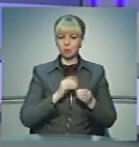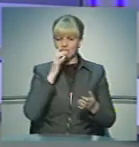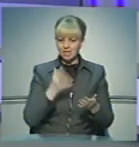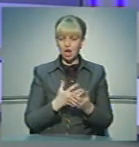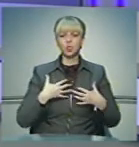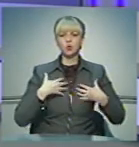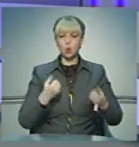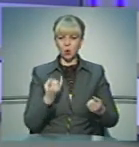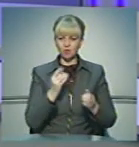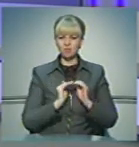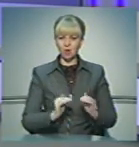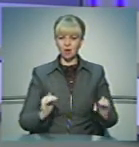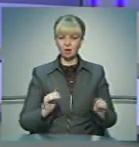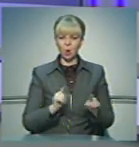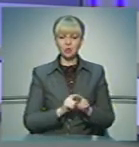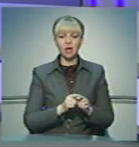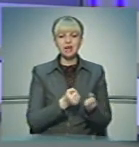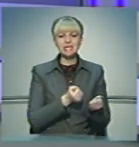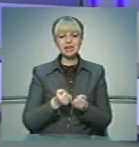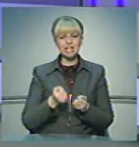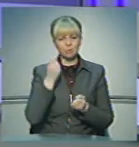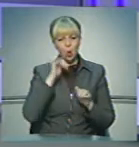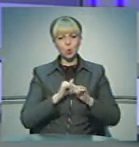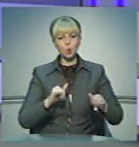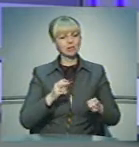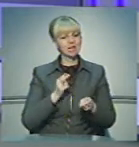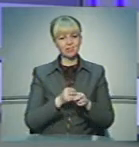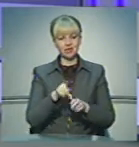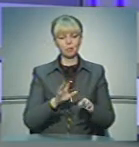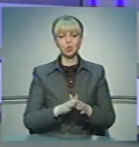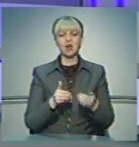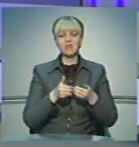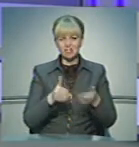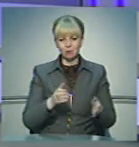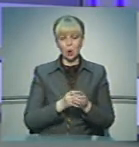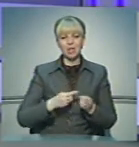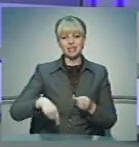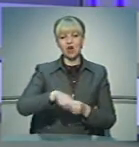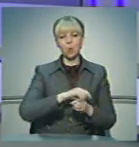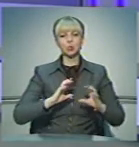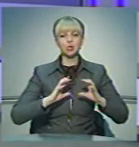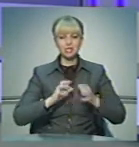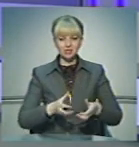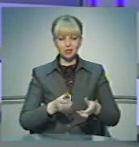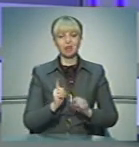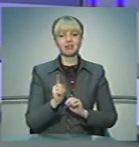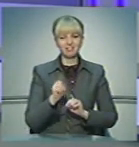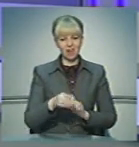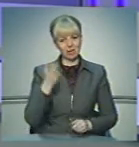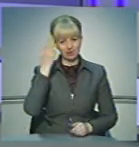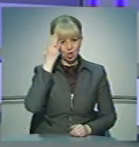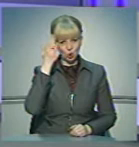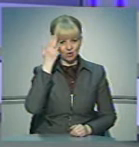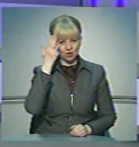вдається здоровим малюкам. Однак затримка у розвитку не заважає їм бути відкритими до навколишнього світу та навіть